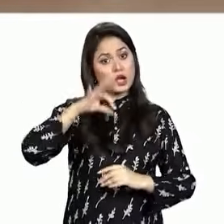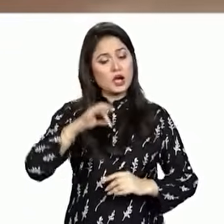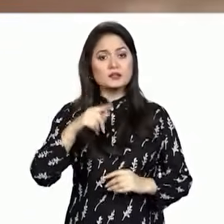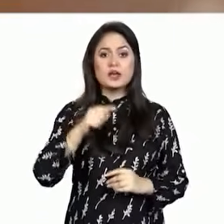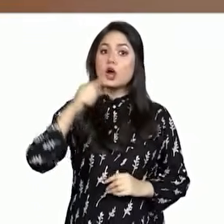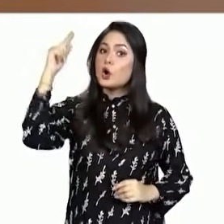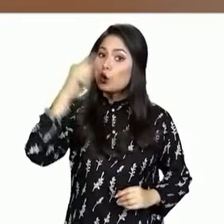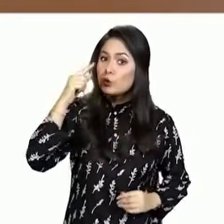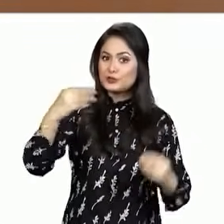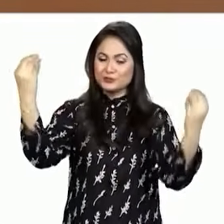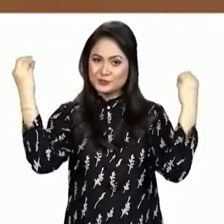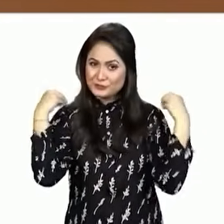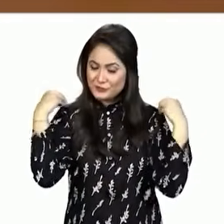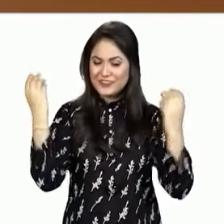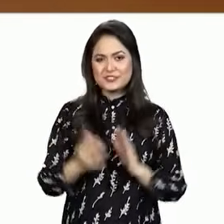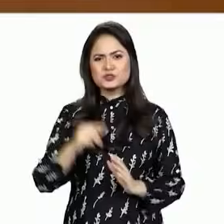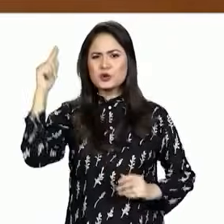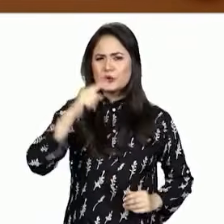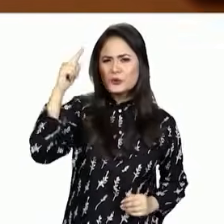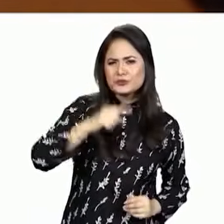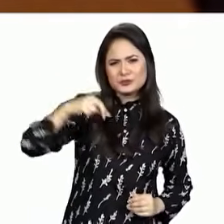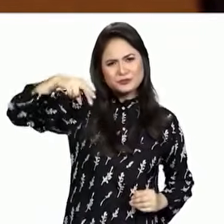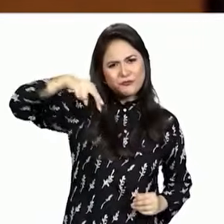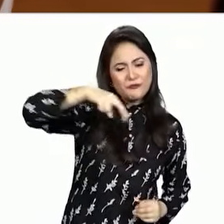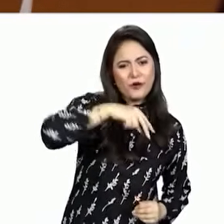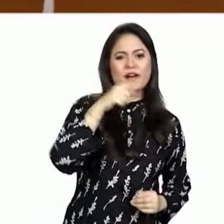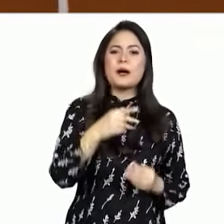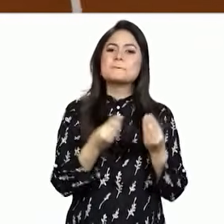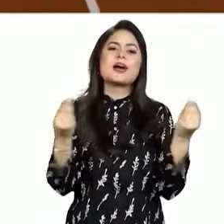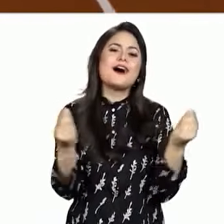لہٰذا باقاعدگی سے ورزش کریں۔ روزانہ تھوڑی سی واک کو اپنا